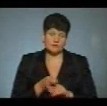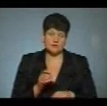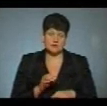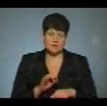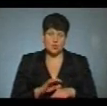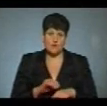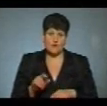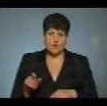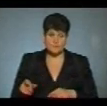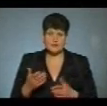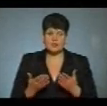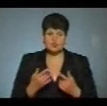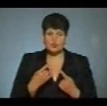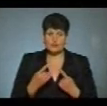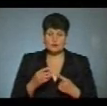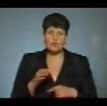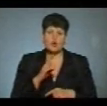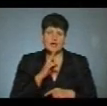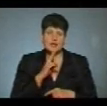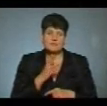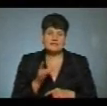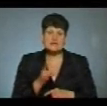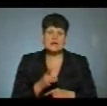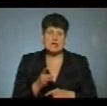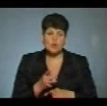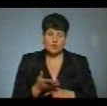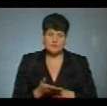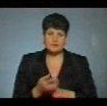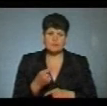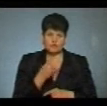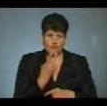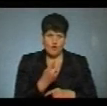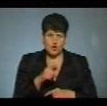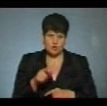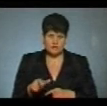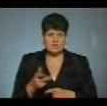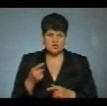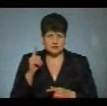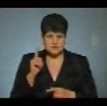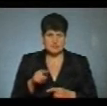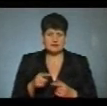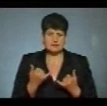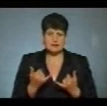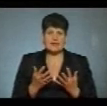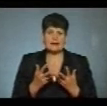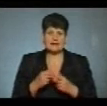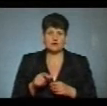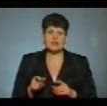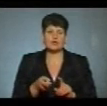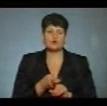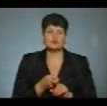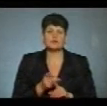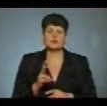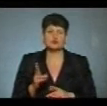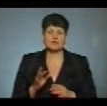Якщо ми говоримо про Кременецький район, знову ж таки, там двоє людей, чи встановлено зараз кількість людей, які з ними контактували, як